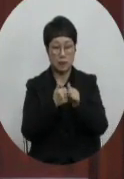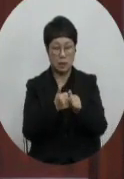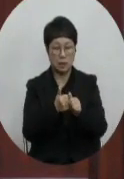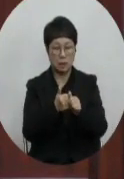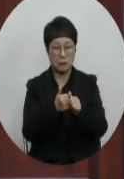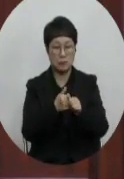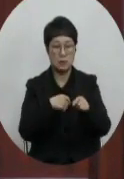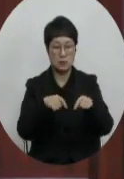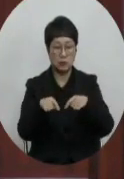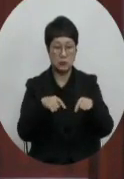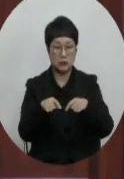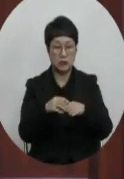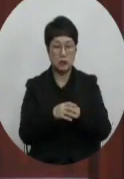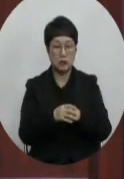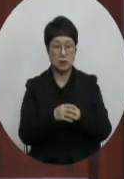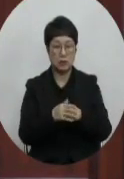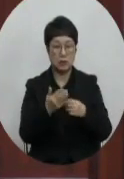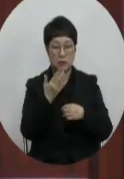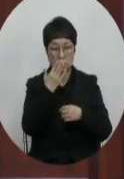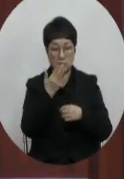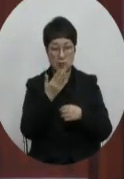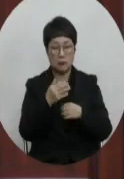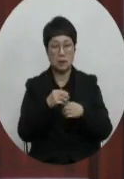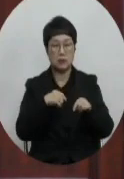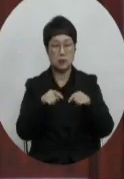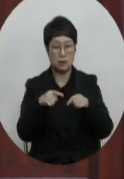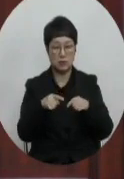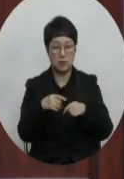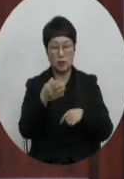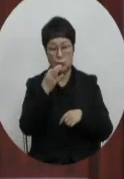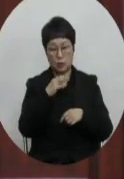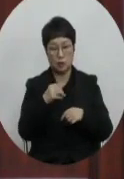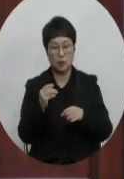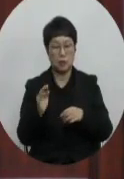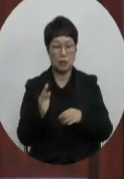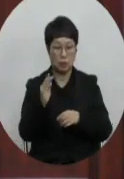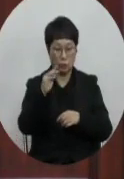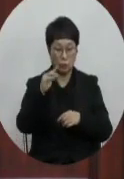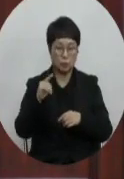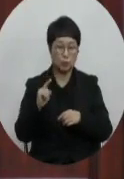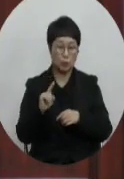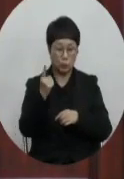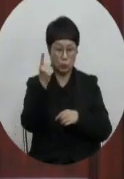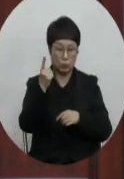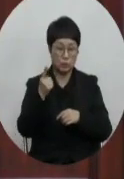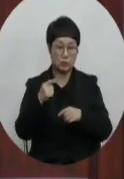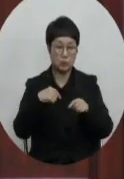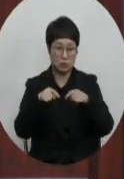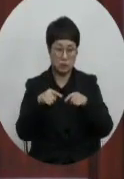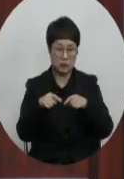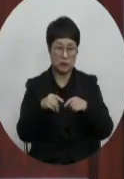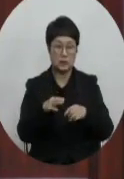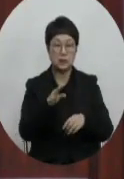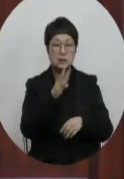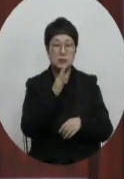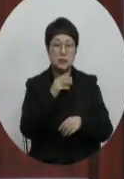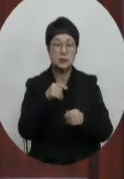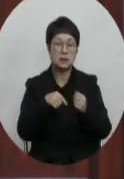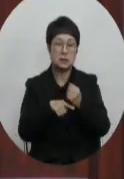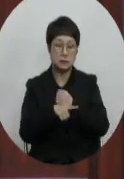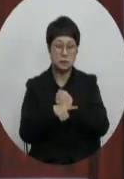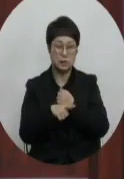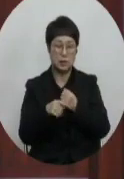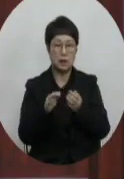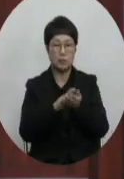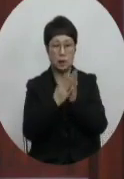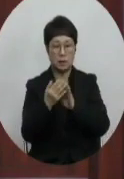현실적으로 가능한 정책, 투입 대비 효율성이 높은 정책을 세워야 진정한 의미의 발전 가능한 변화를 가져올